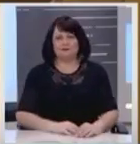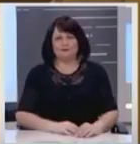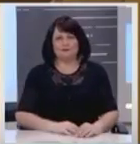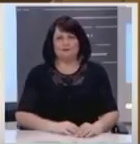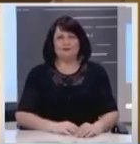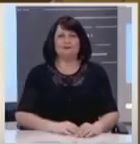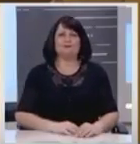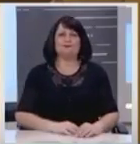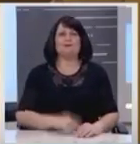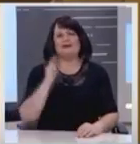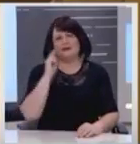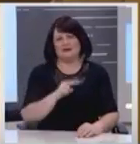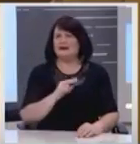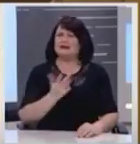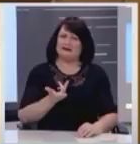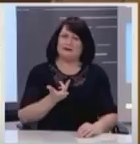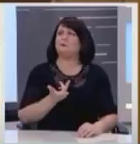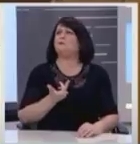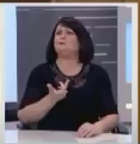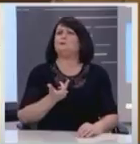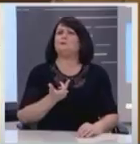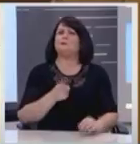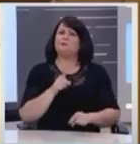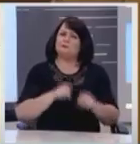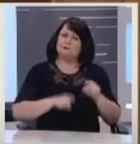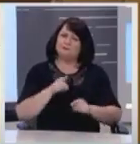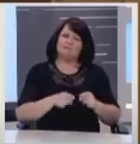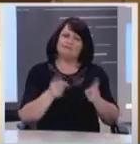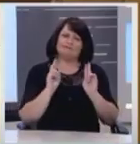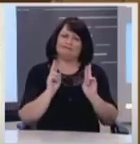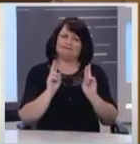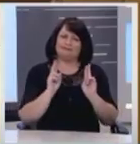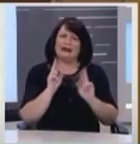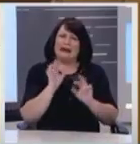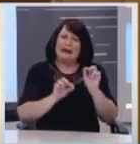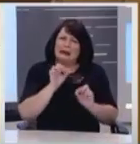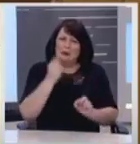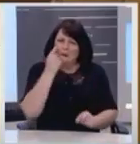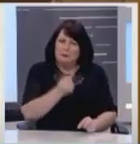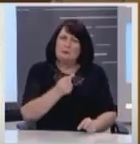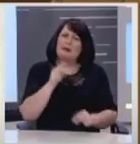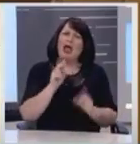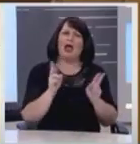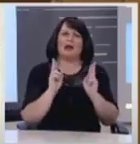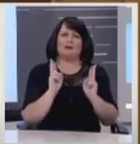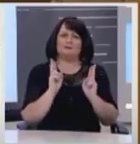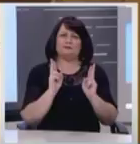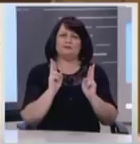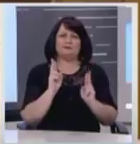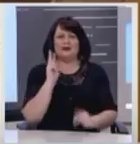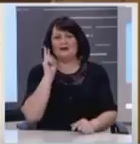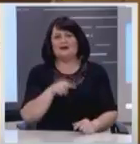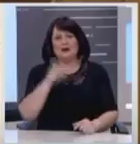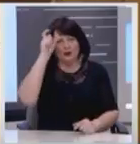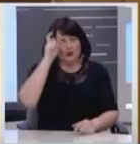Αυτό όμως που διαφάνηκε, παρά κάποιες επιμέρους ελπιδοφόρες ενδείξεις, ήταν ότι η